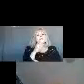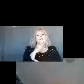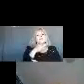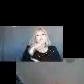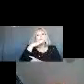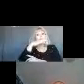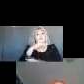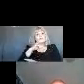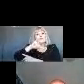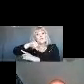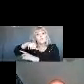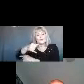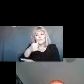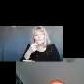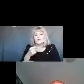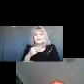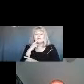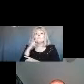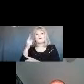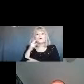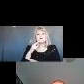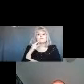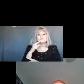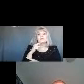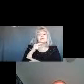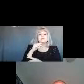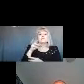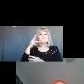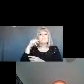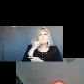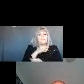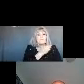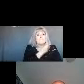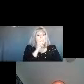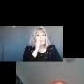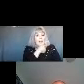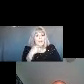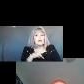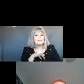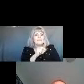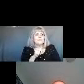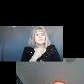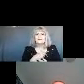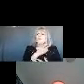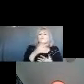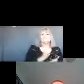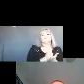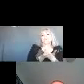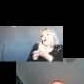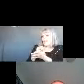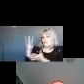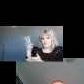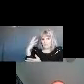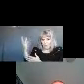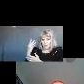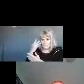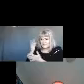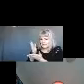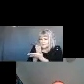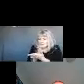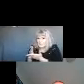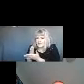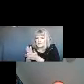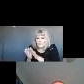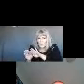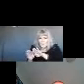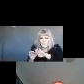Die profeet Joel het nie gepraat van Jesus van Nazareth nie, maar daar sit een deel van haar story. Ok, hoe